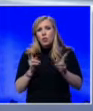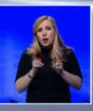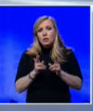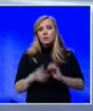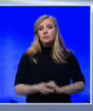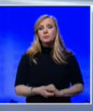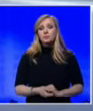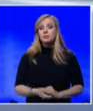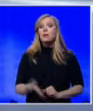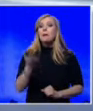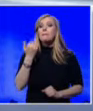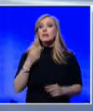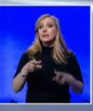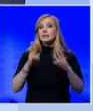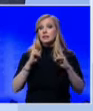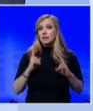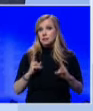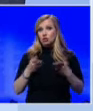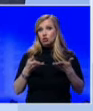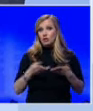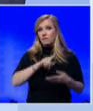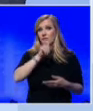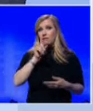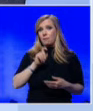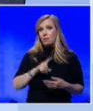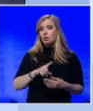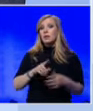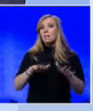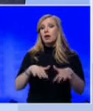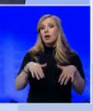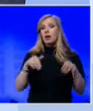са ни наистина, че преди да бъде решен въпросът с